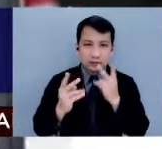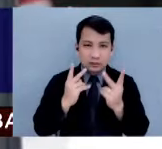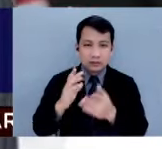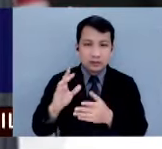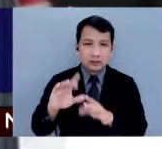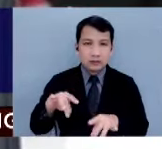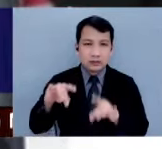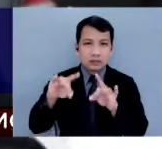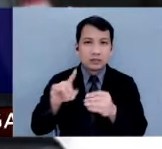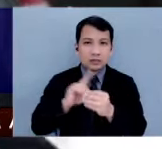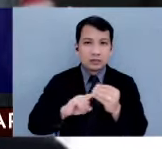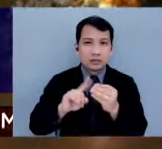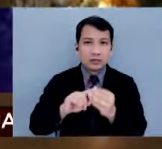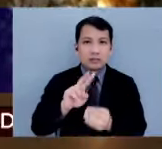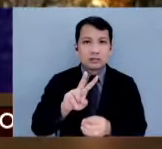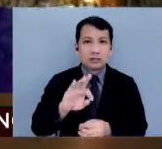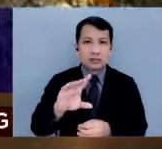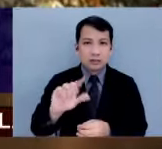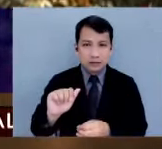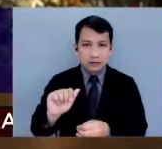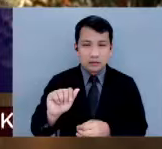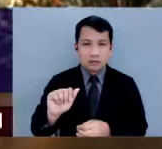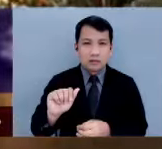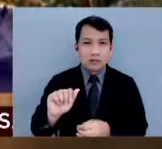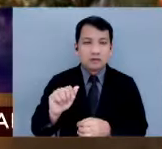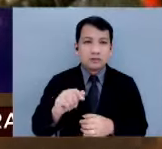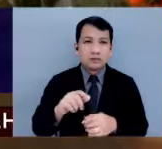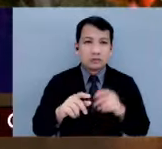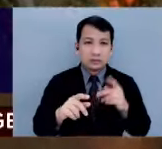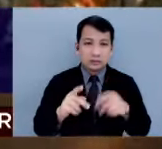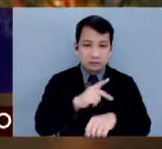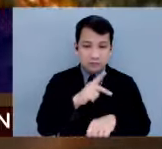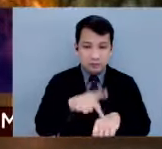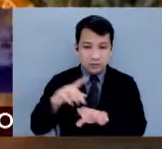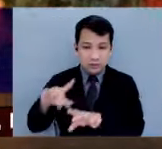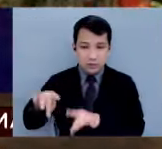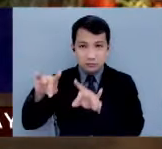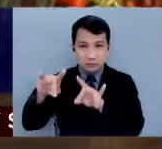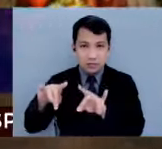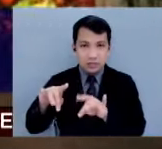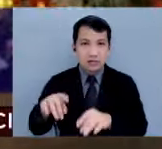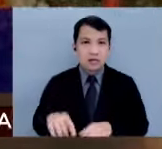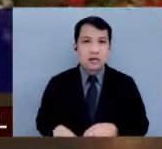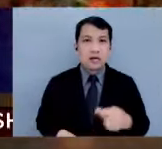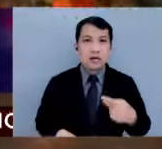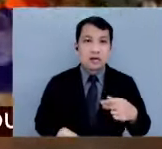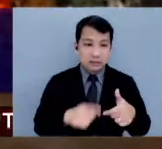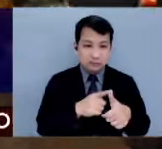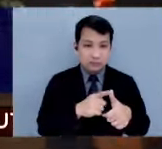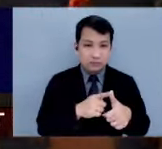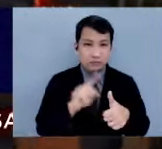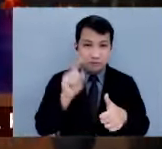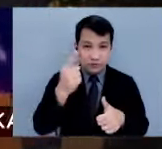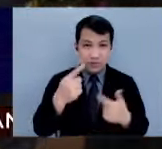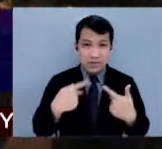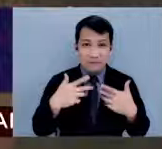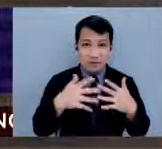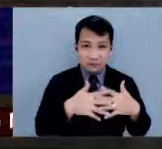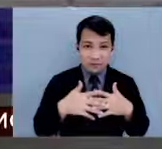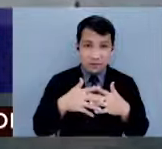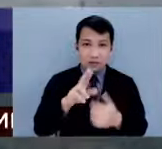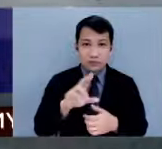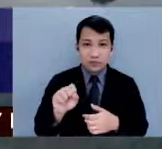sa Visiting Forces Agreement sa pagitan ng dalawang bansa. Bukod sa Amerika, tanging sa Australia lang merong VFA ang